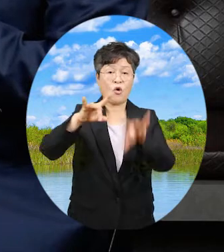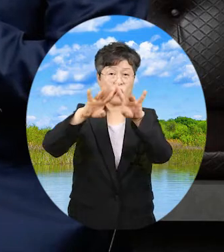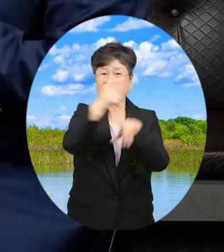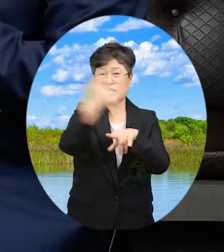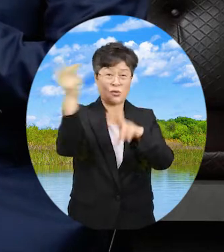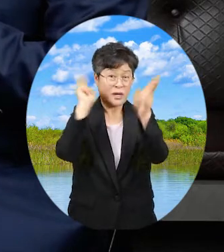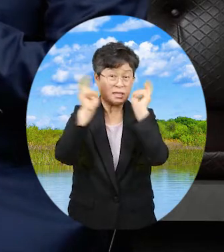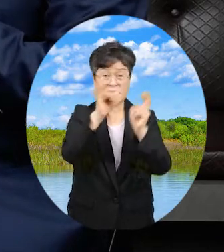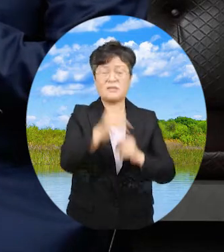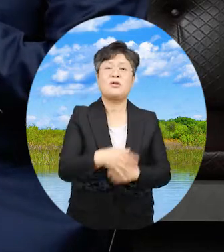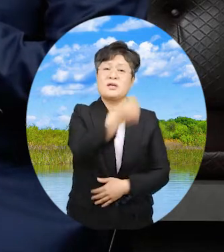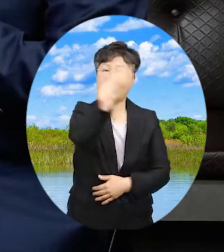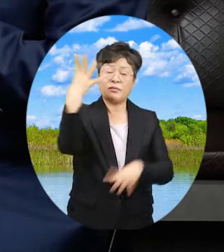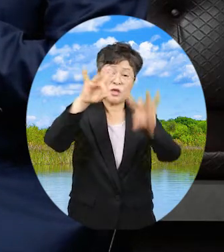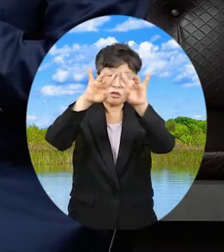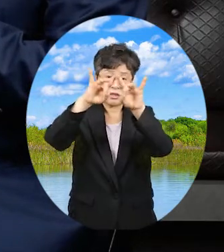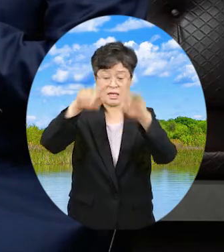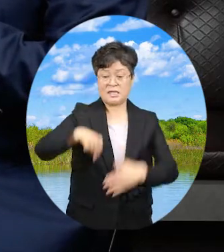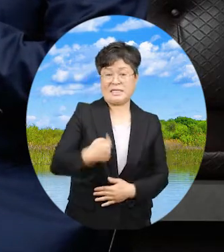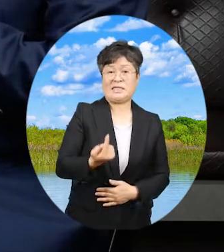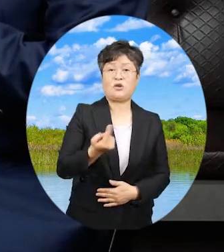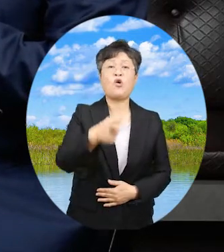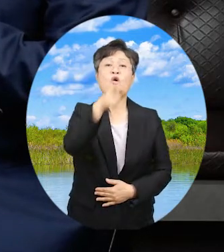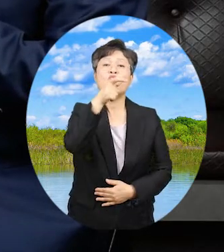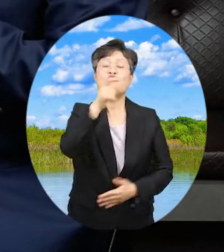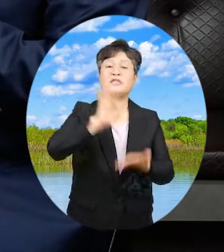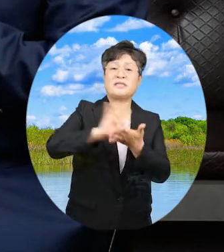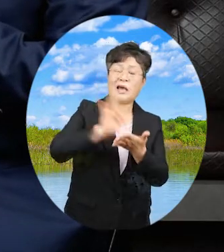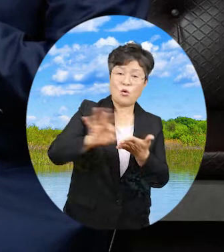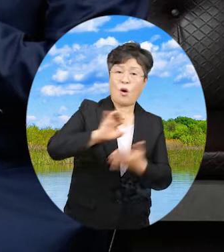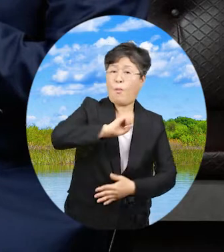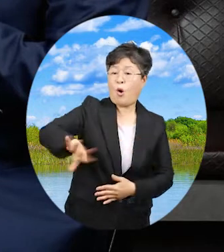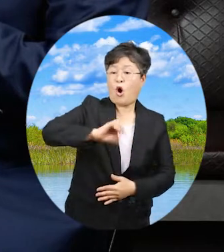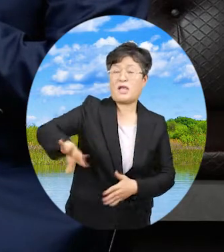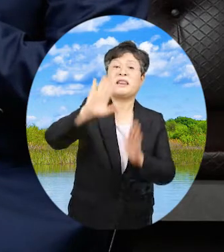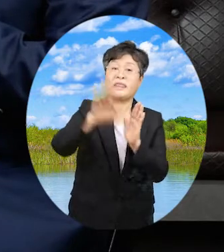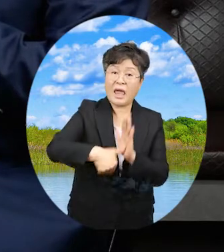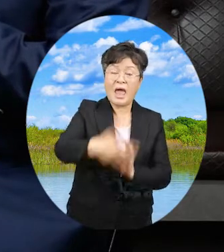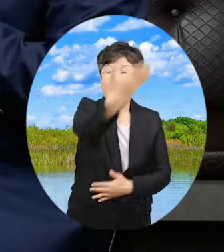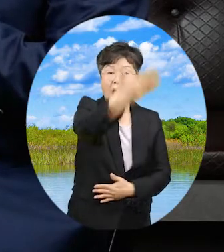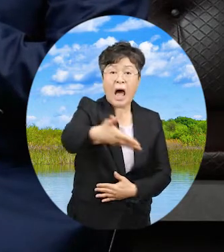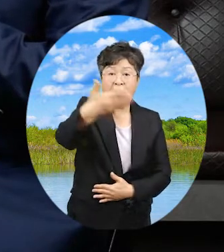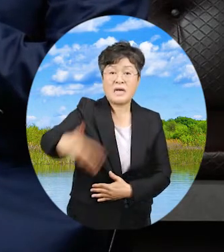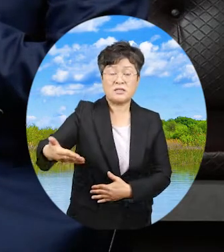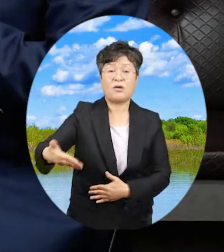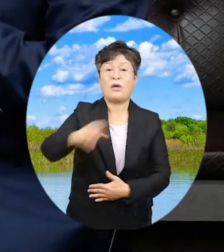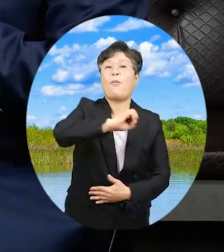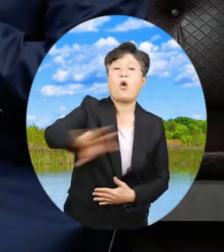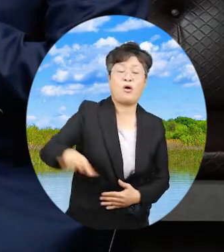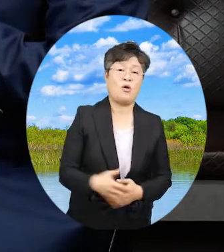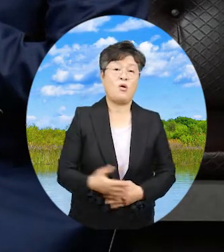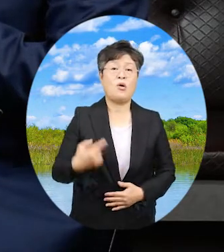온도라든지 또는 그 내에 조금이라도 안 좋은 그런 화학성분이 같이 유입이 된다든지 했을 경우에는 아무래도